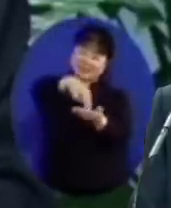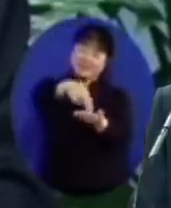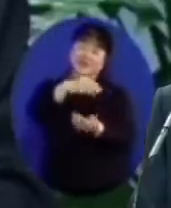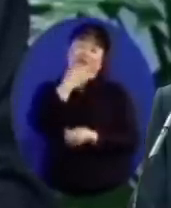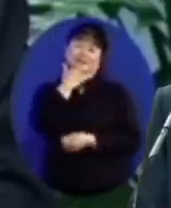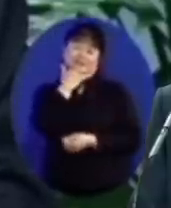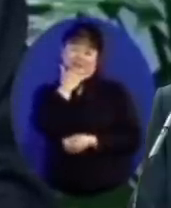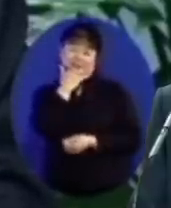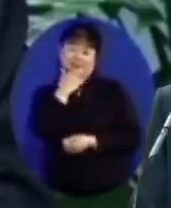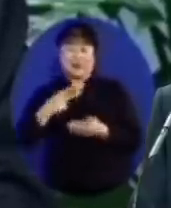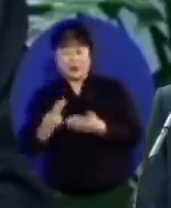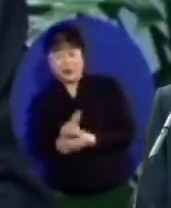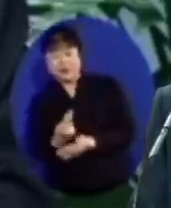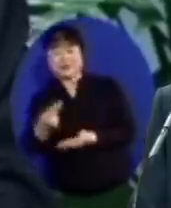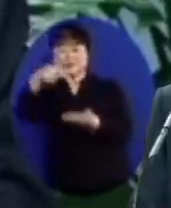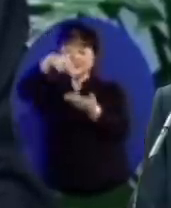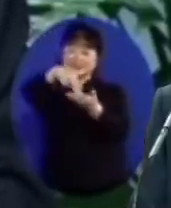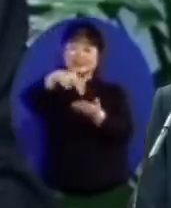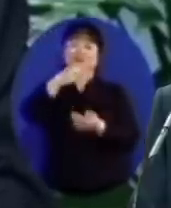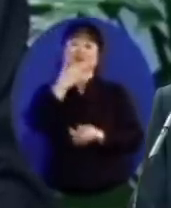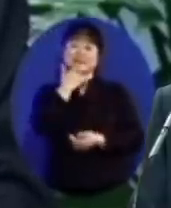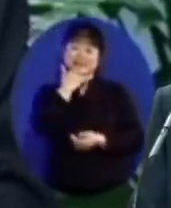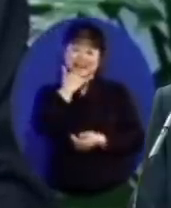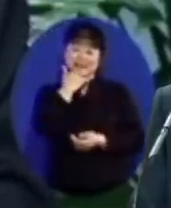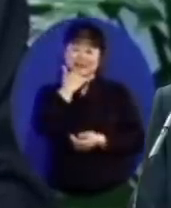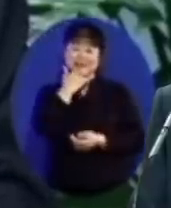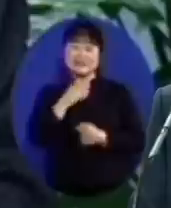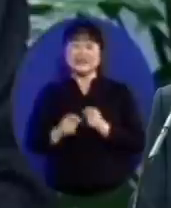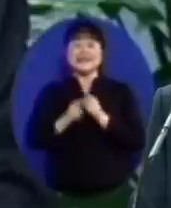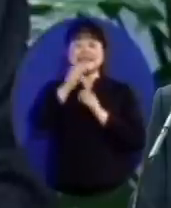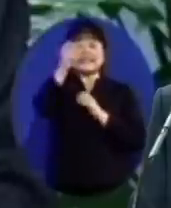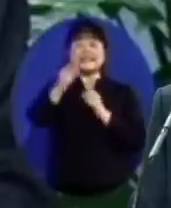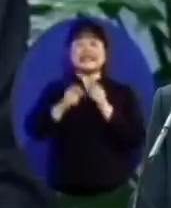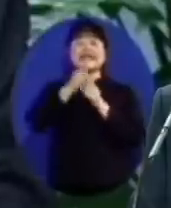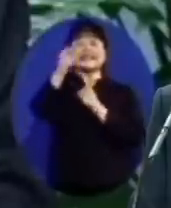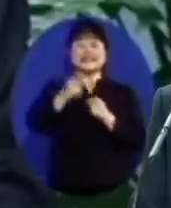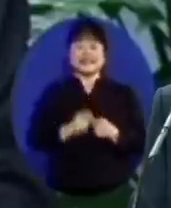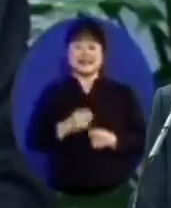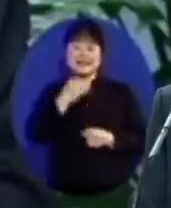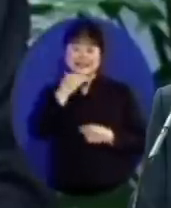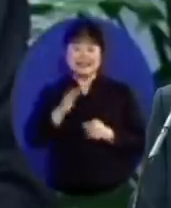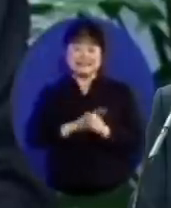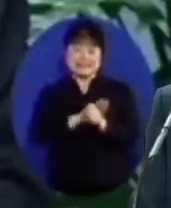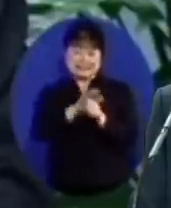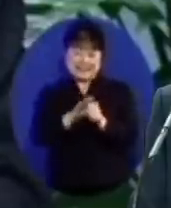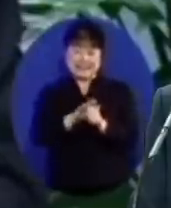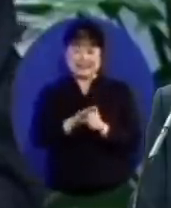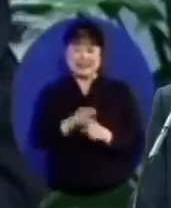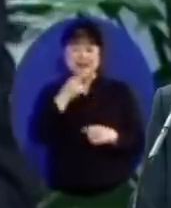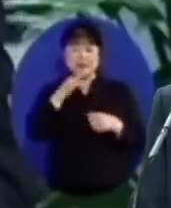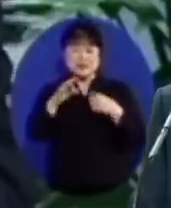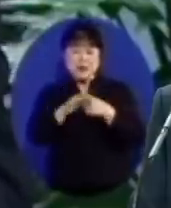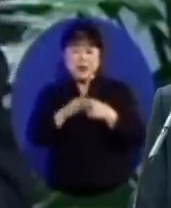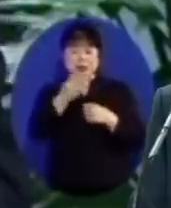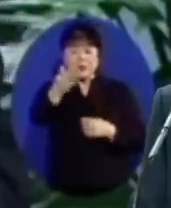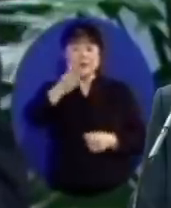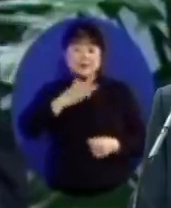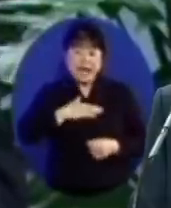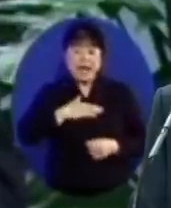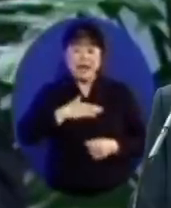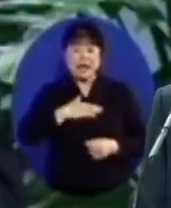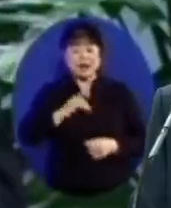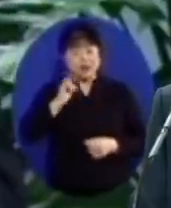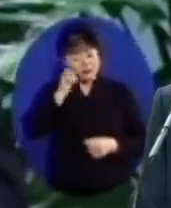기다리시고 넘어지면 또 이렇게 놓고 기다리시고 길게 길게 기다리는 사랑을 갖지 않았으면 여러분과 나는 오늘 이 자리에 와